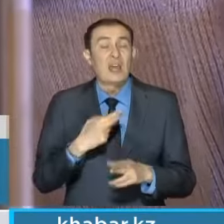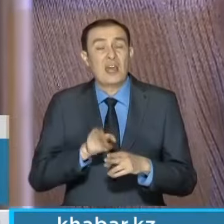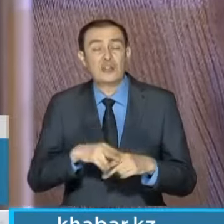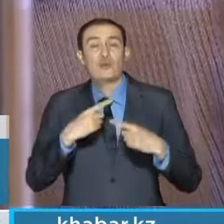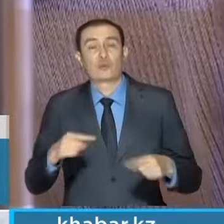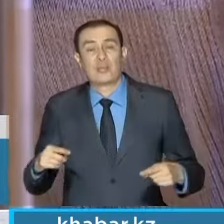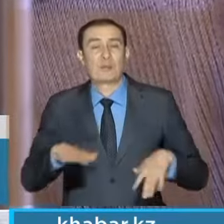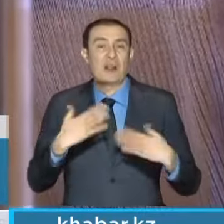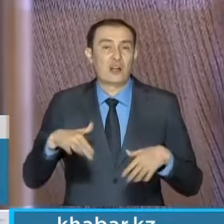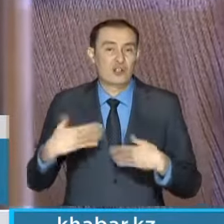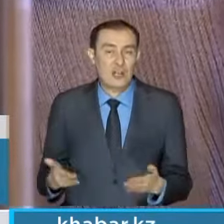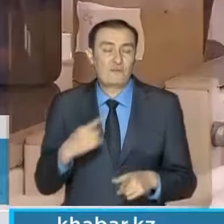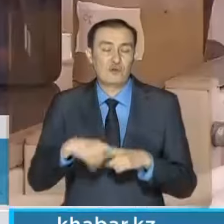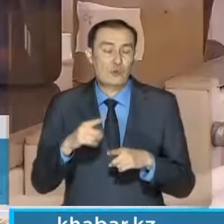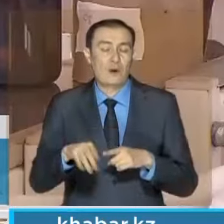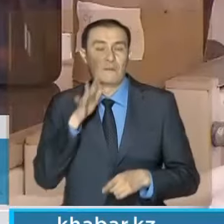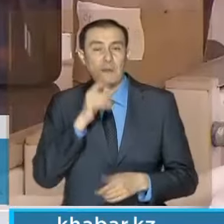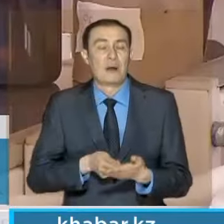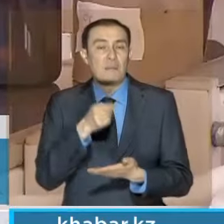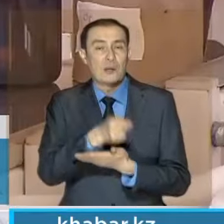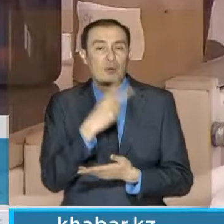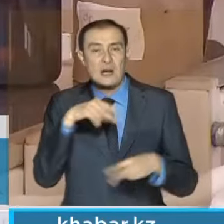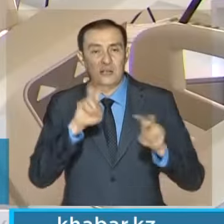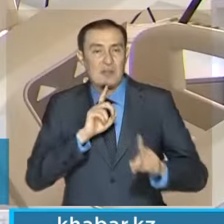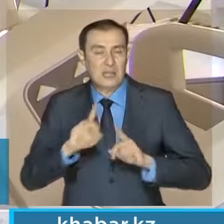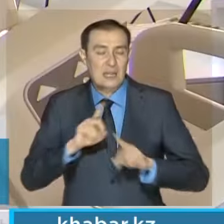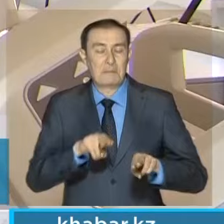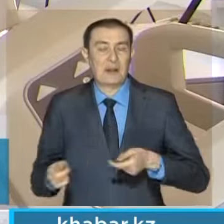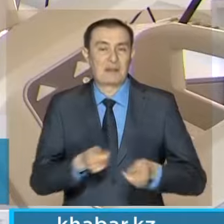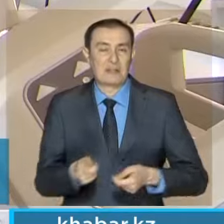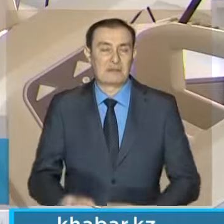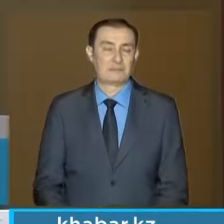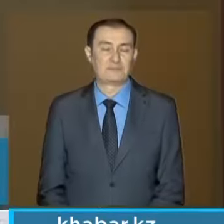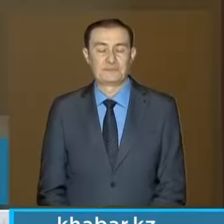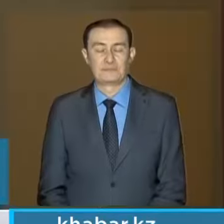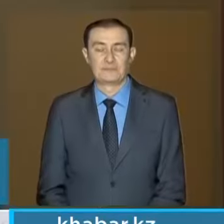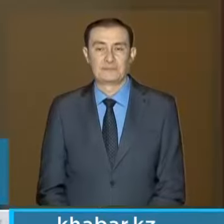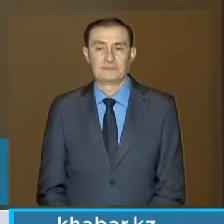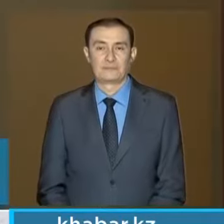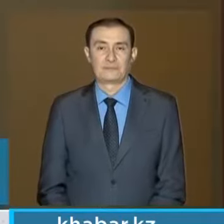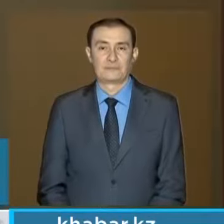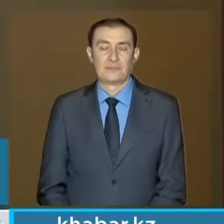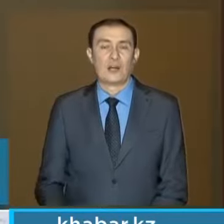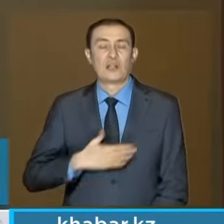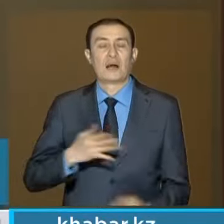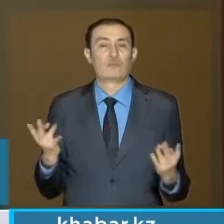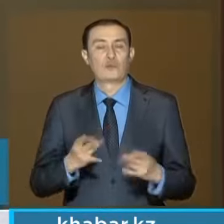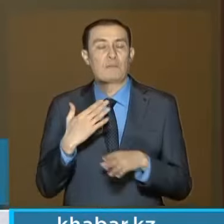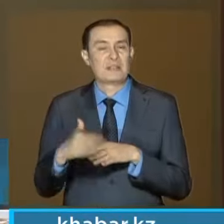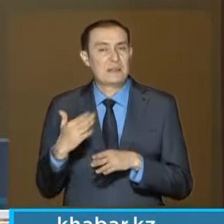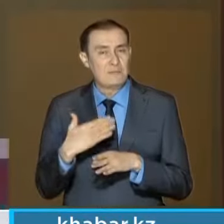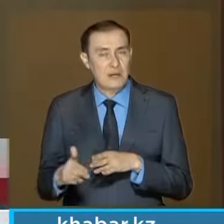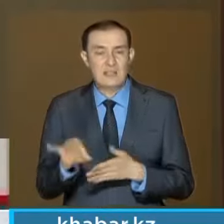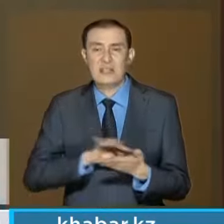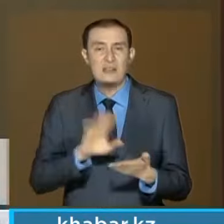и другие предложения в ближайшее время отправят на рассмотрение правительства нам нужно постепенно не сразу